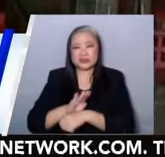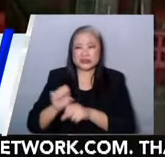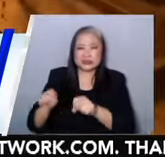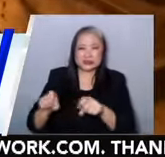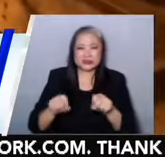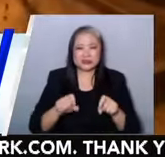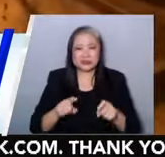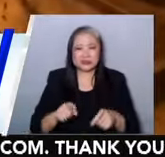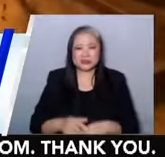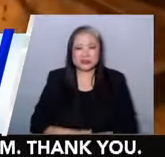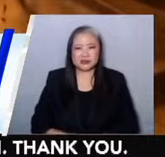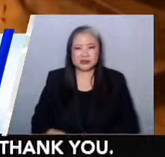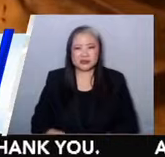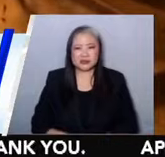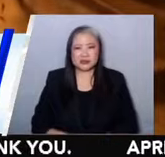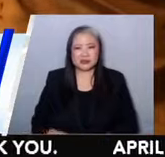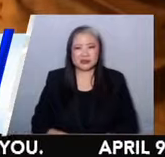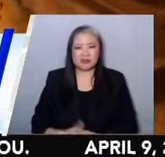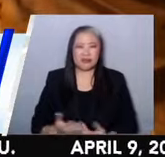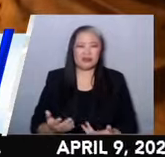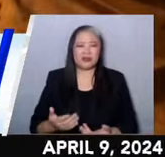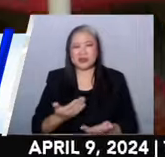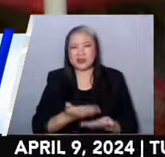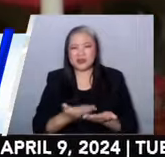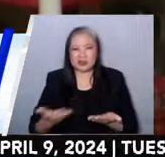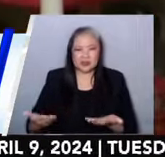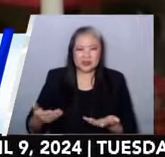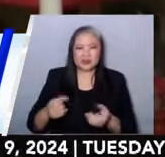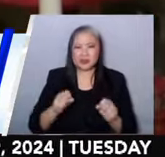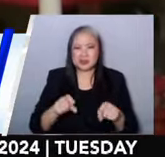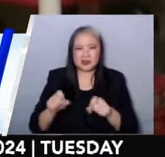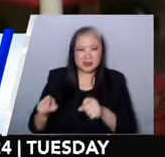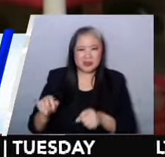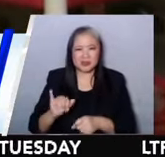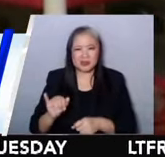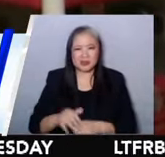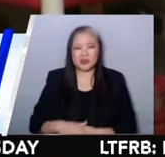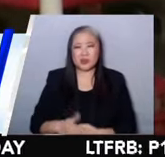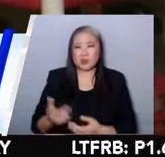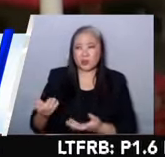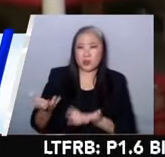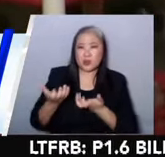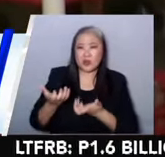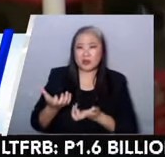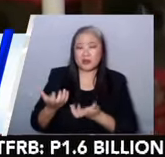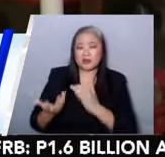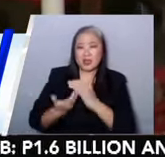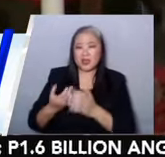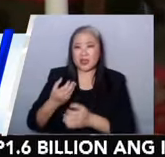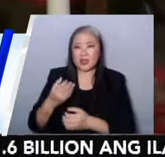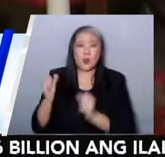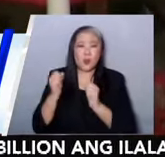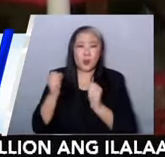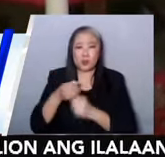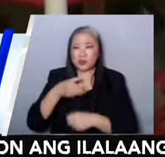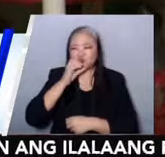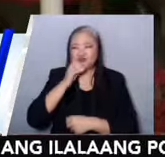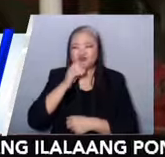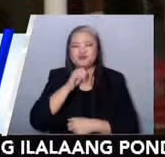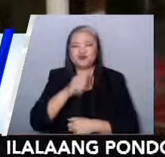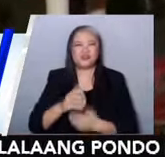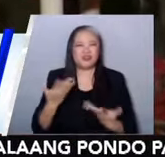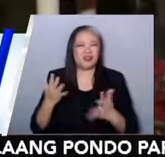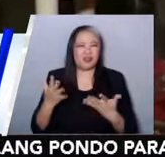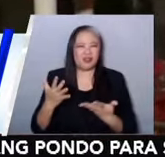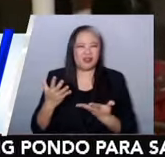tapos mga bagay po na pagkain na gustong bumili ng customer na malamig, hindi na po. Tapos ano pa po kami,